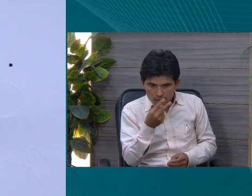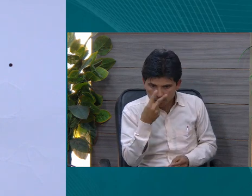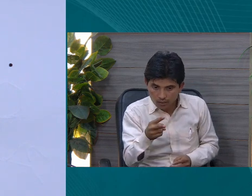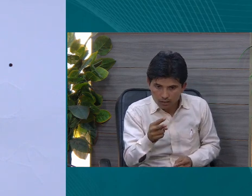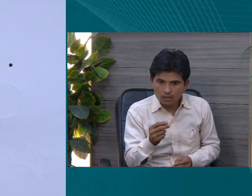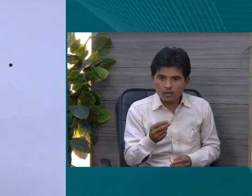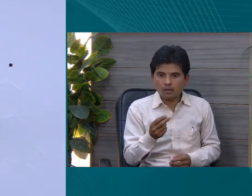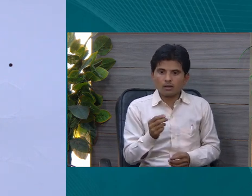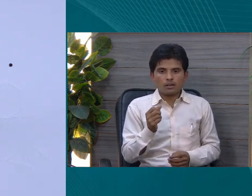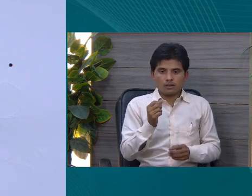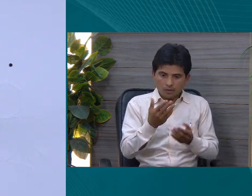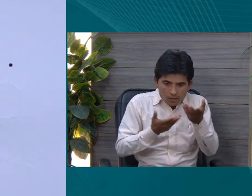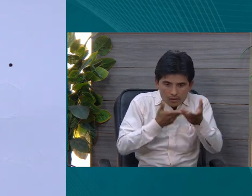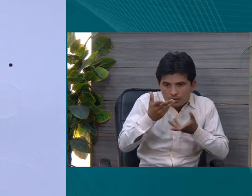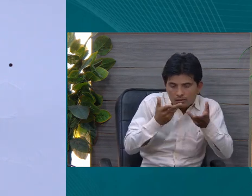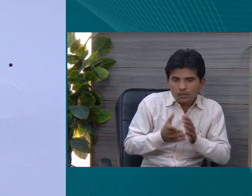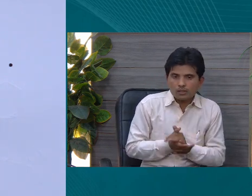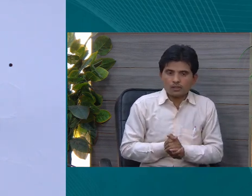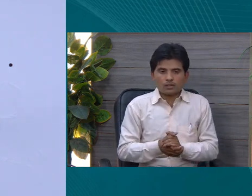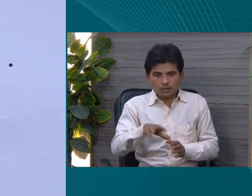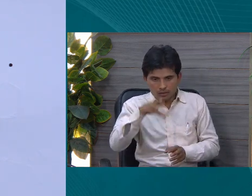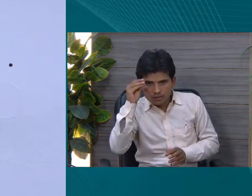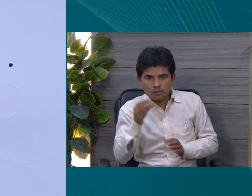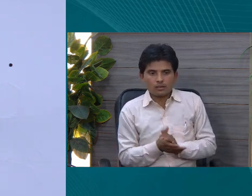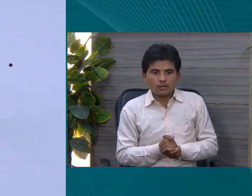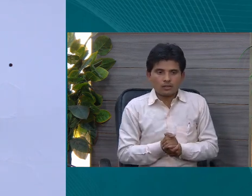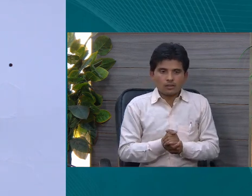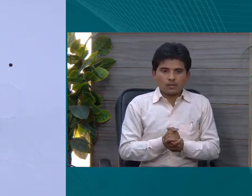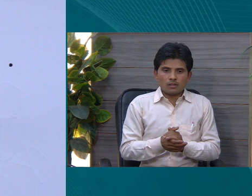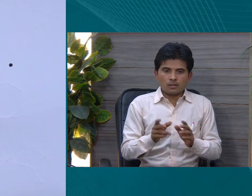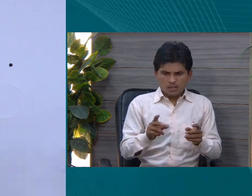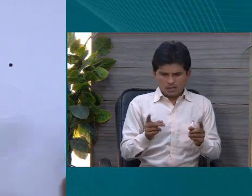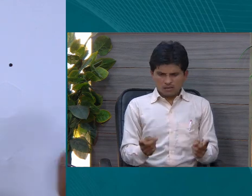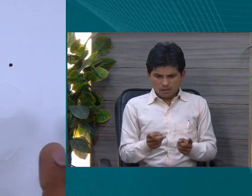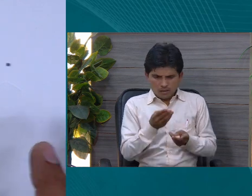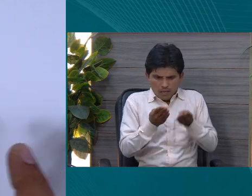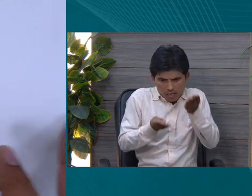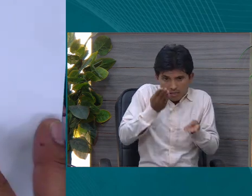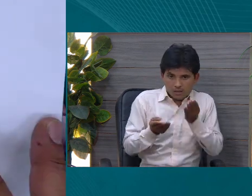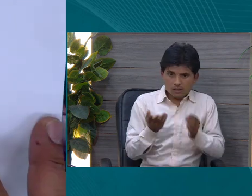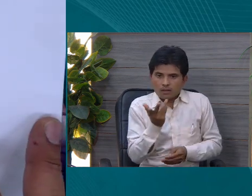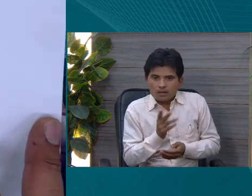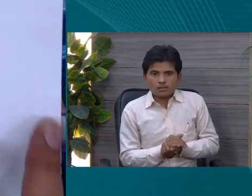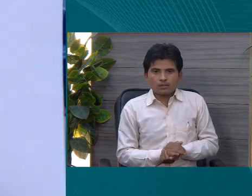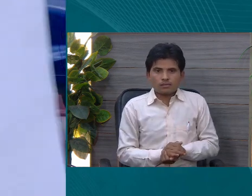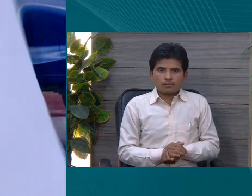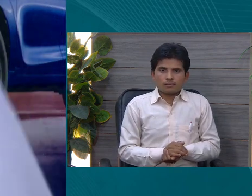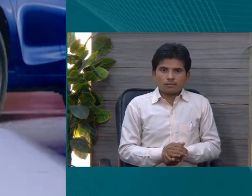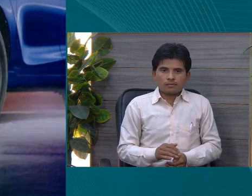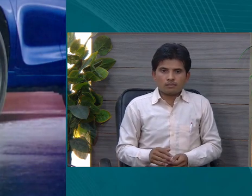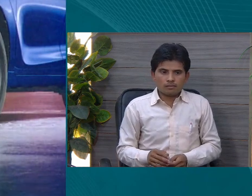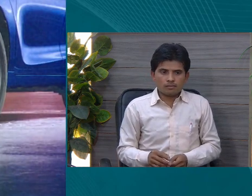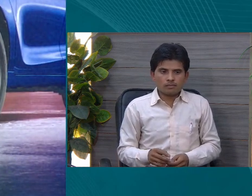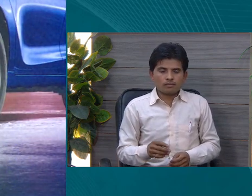सीखे का भी और आपस में डिस्कस भी करेगा कि किस तरीके से अलग-अलग मौसम में डिफरेंसेस है जब